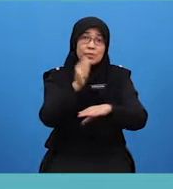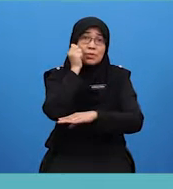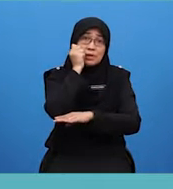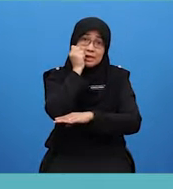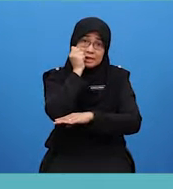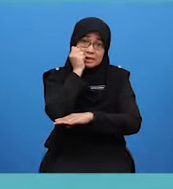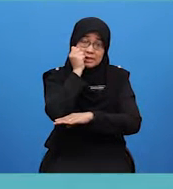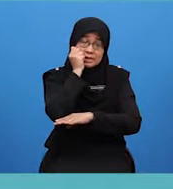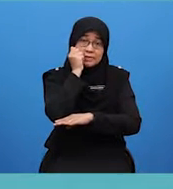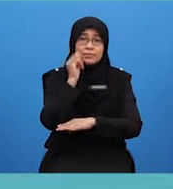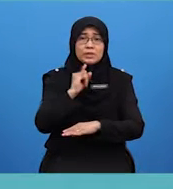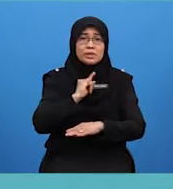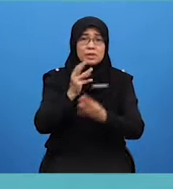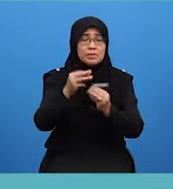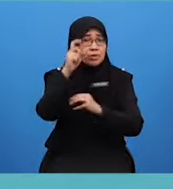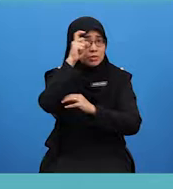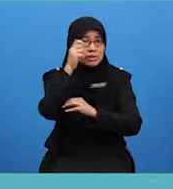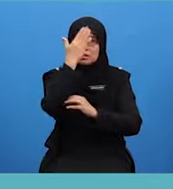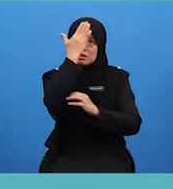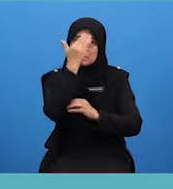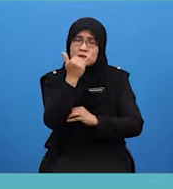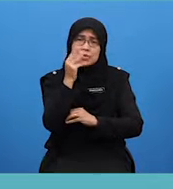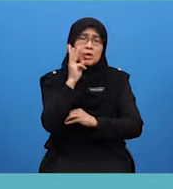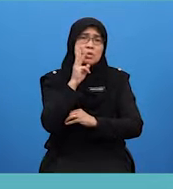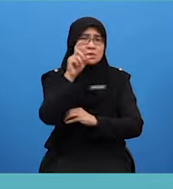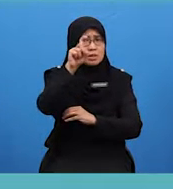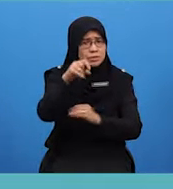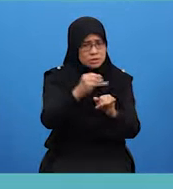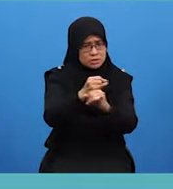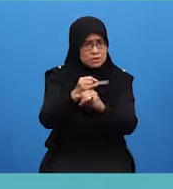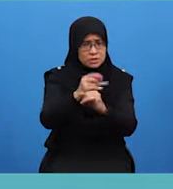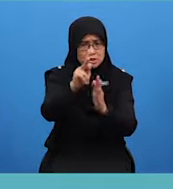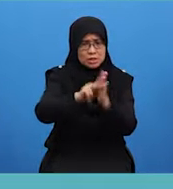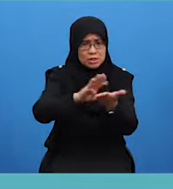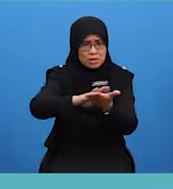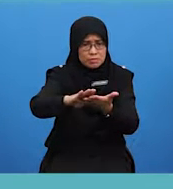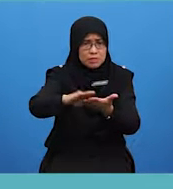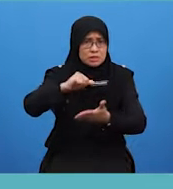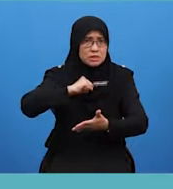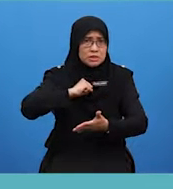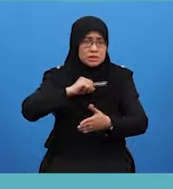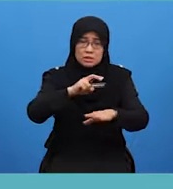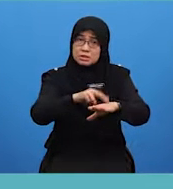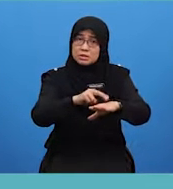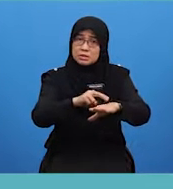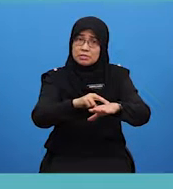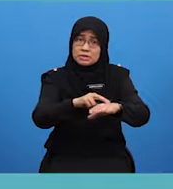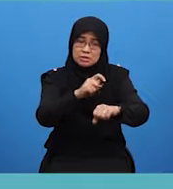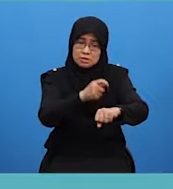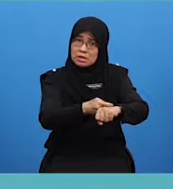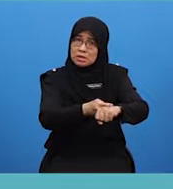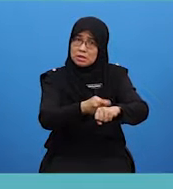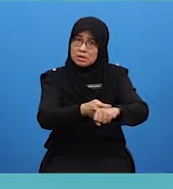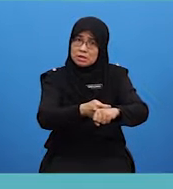Saya ada satu soalan. Kenapa wanita perlu menjaga kebersihan diri semasa tempoh haid